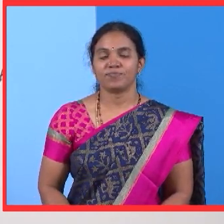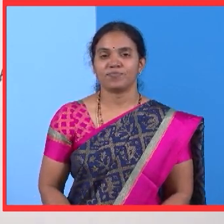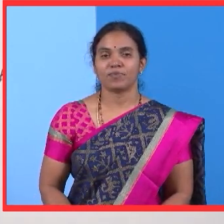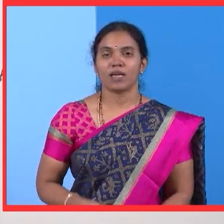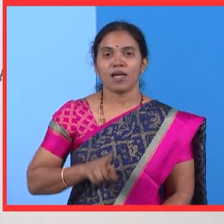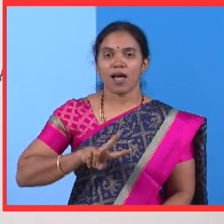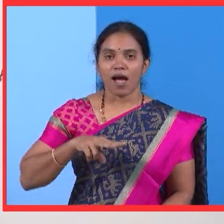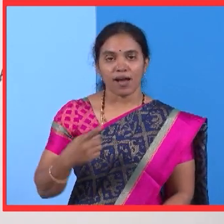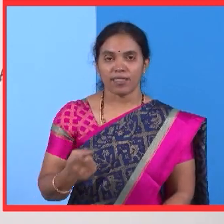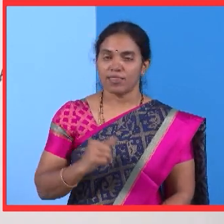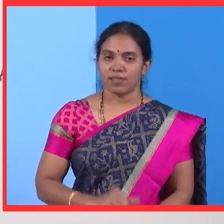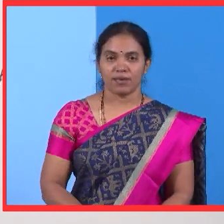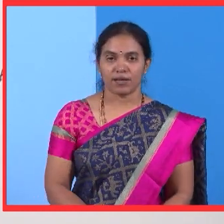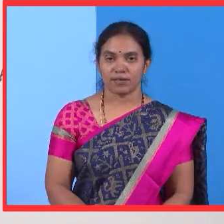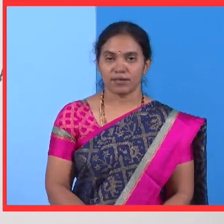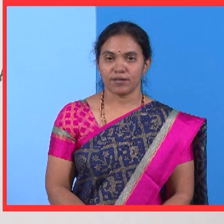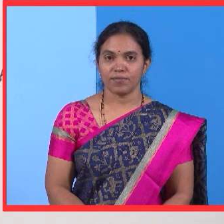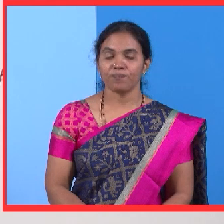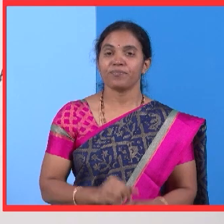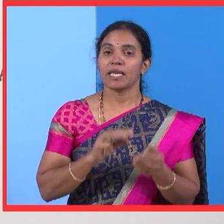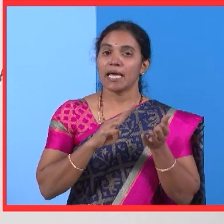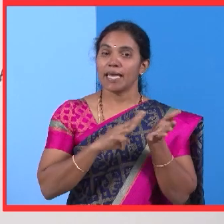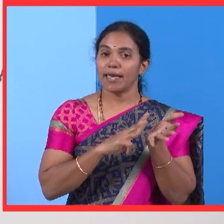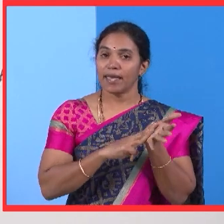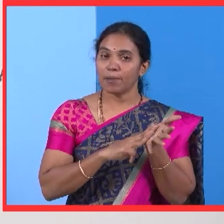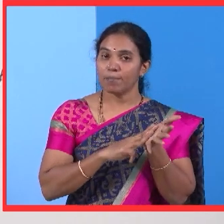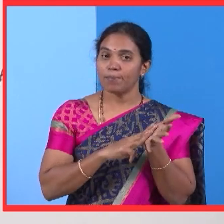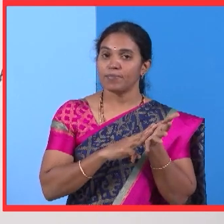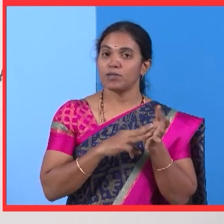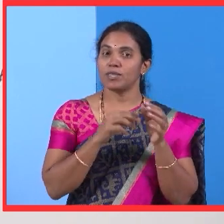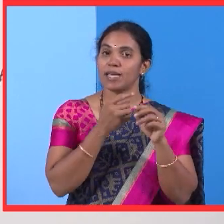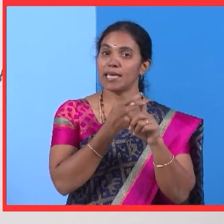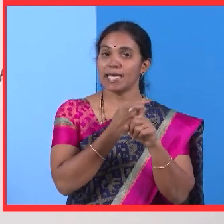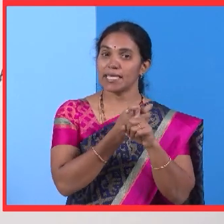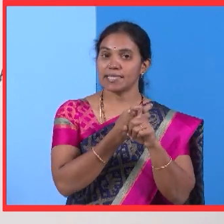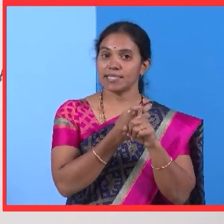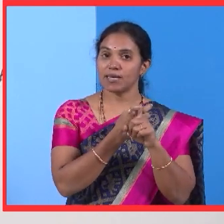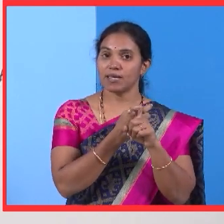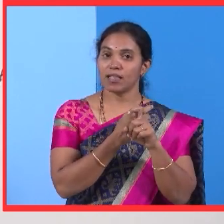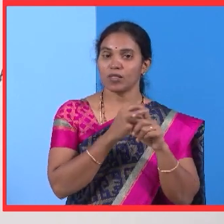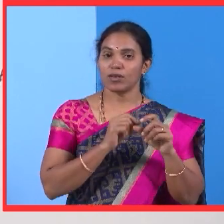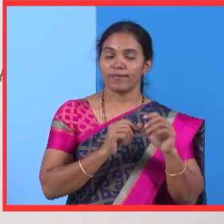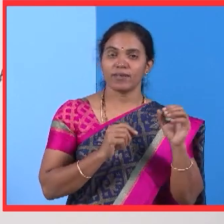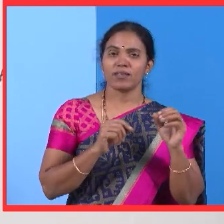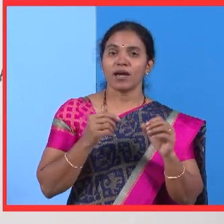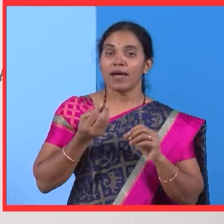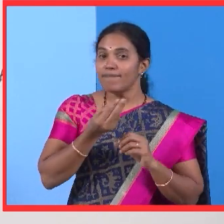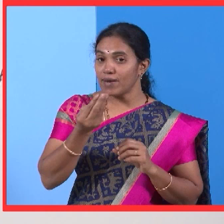இப்ப எம்னுடைய எக்ஸாய தொலைவானது ஓவிலிருந்து இந்த புள்ளி வரைக்கும்